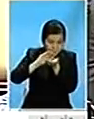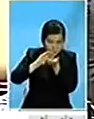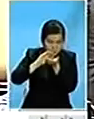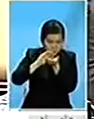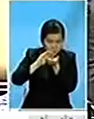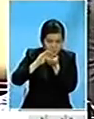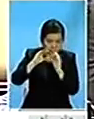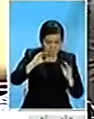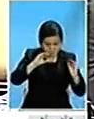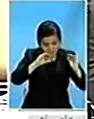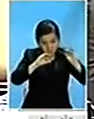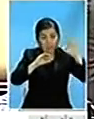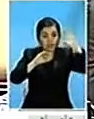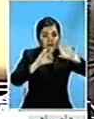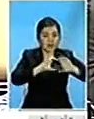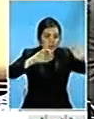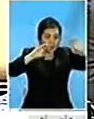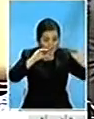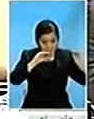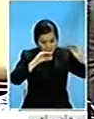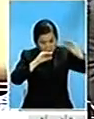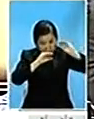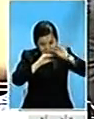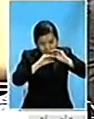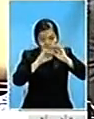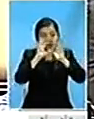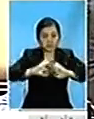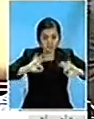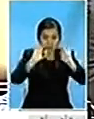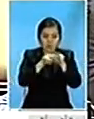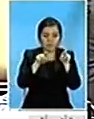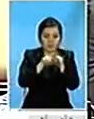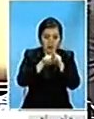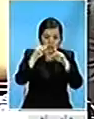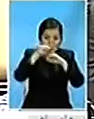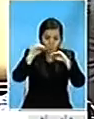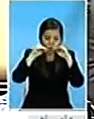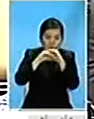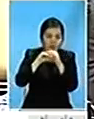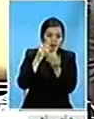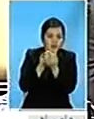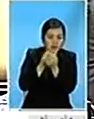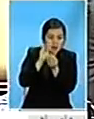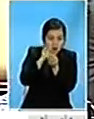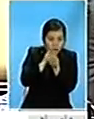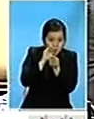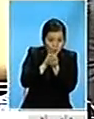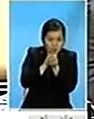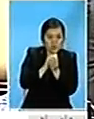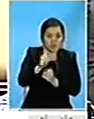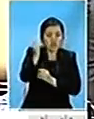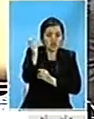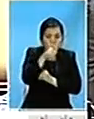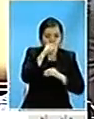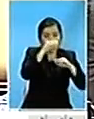บกับการออมน่าจะเป็นส่วนที่มีความสำคัญมากกว่าการตั้งงบประมาณเพื่อการบริหารจัดการเชิงธุรการของ